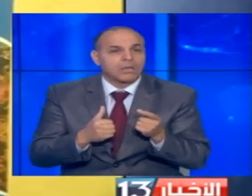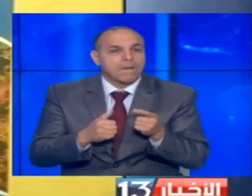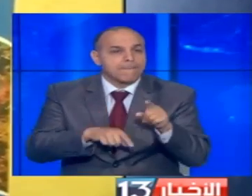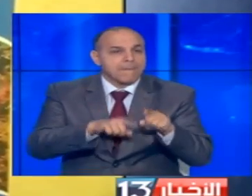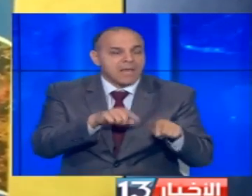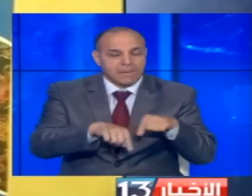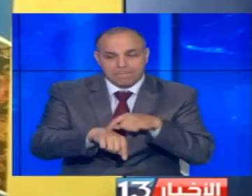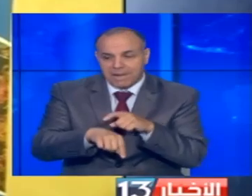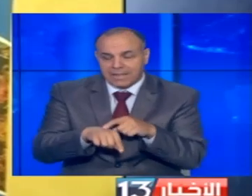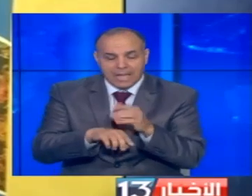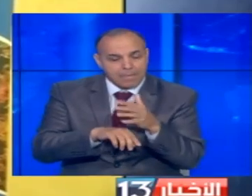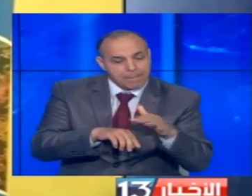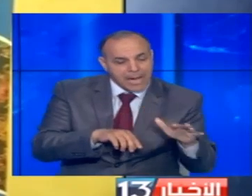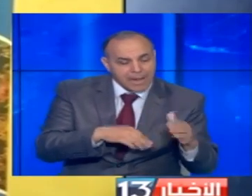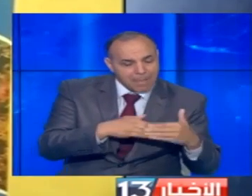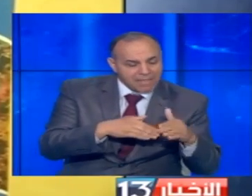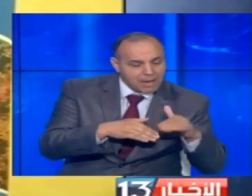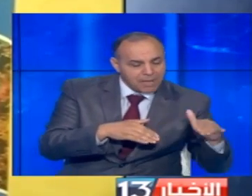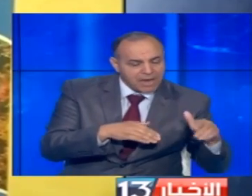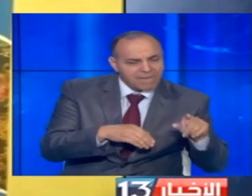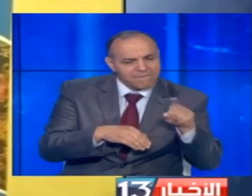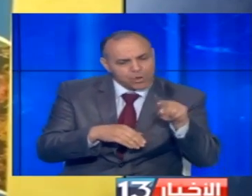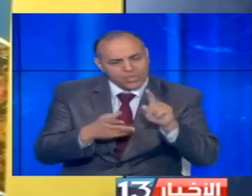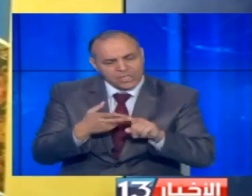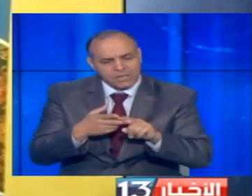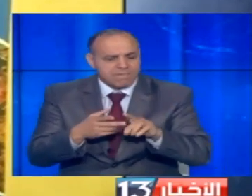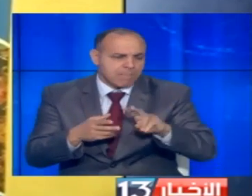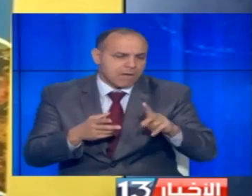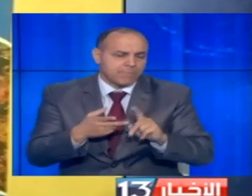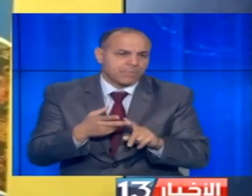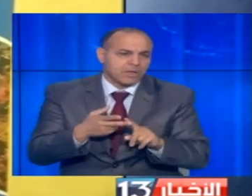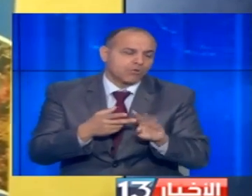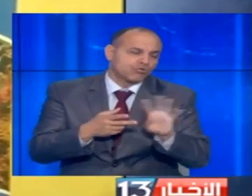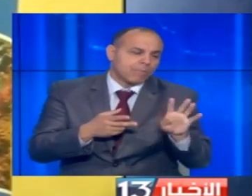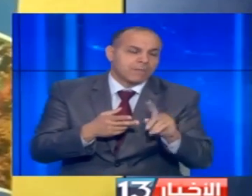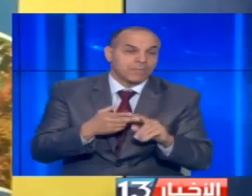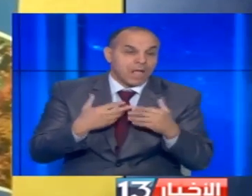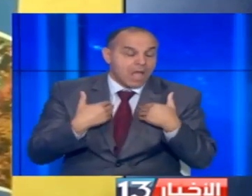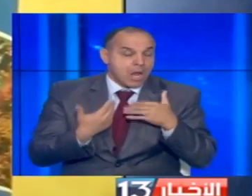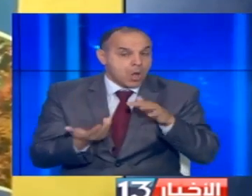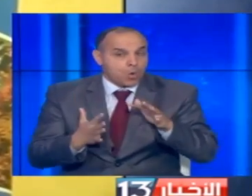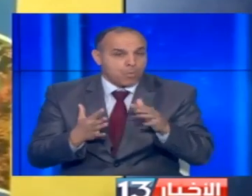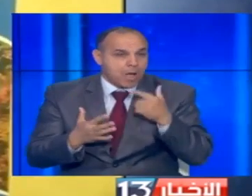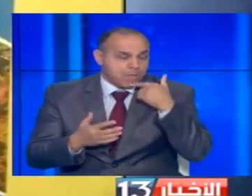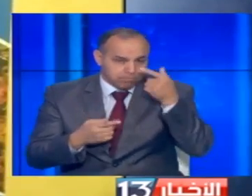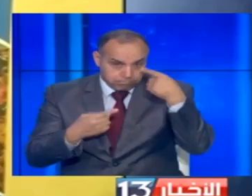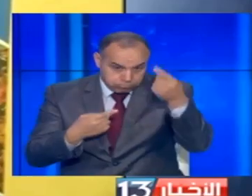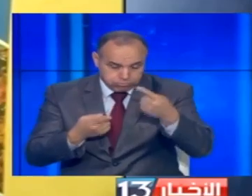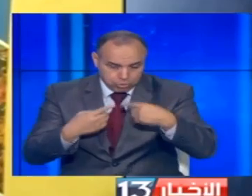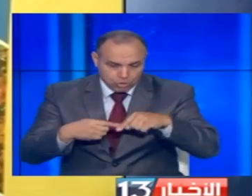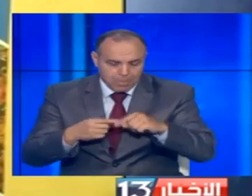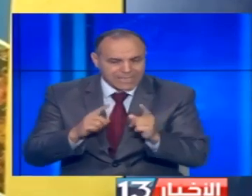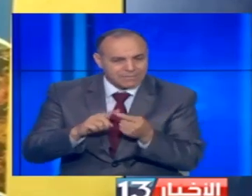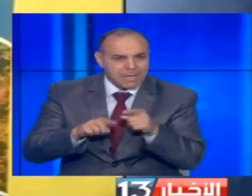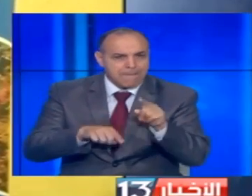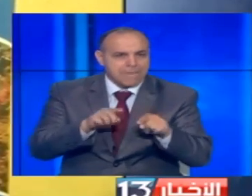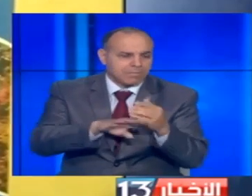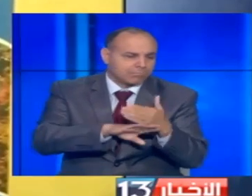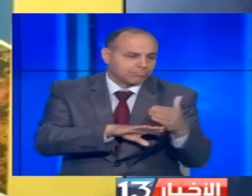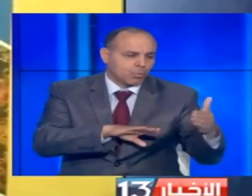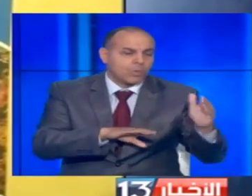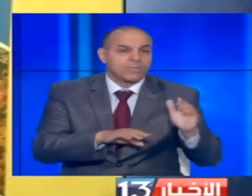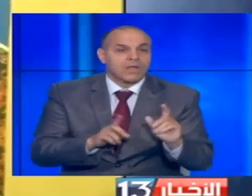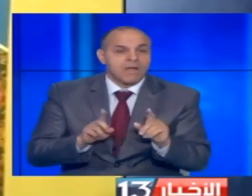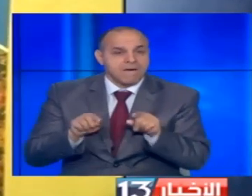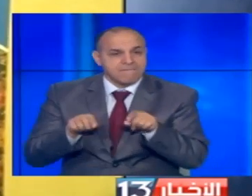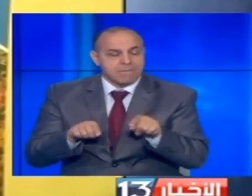بعض البلديات الساحليه اللي هي في الوسط وكذلك معناها في الشمال وربما في مرحله قادمه باش نخص بقيه المناطق